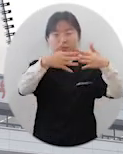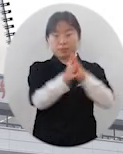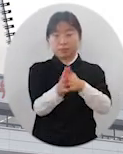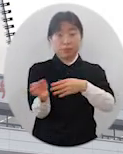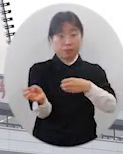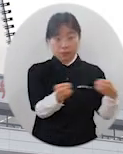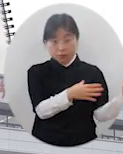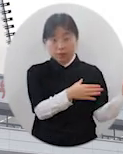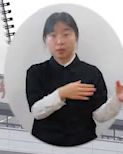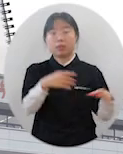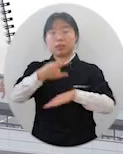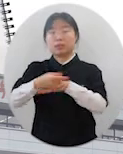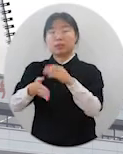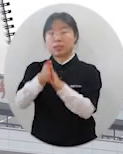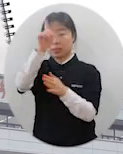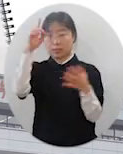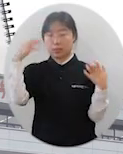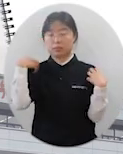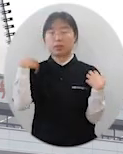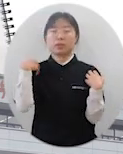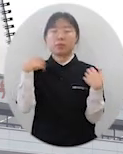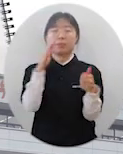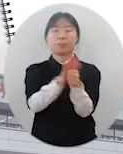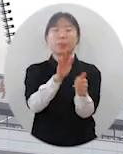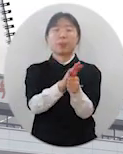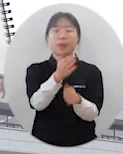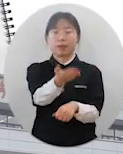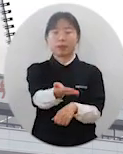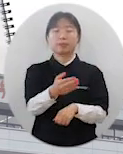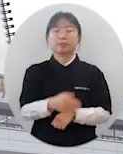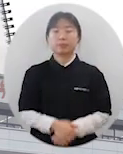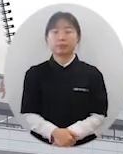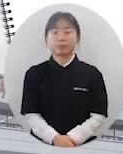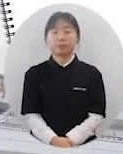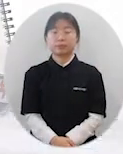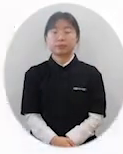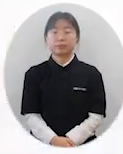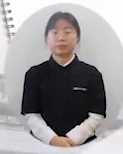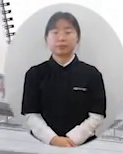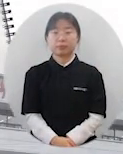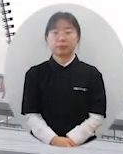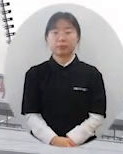있으니 보다 자세한 사항은 의왕시 환경과로 연락 바랍니다.